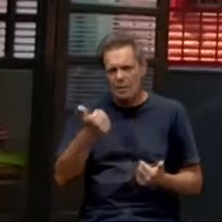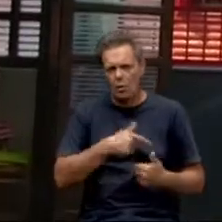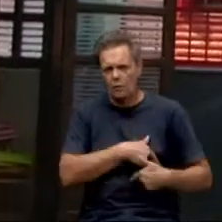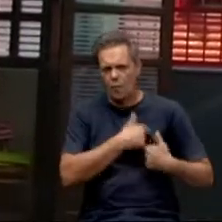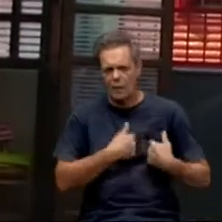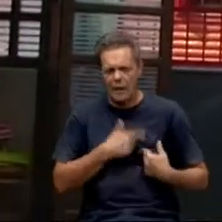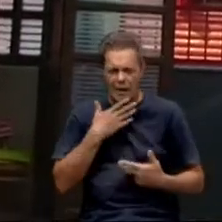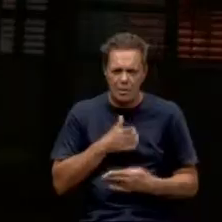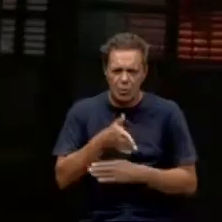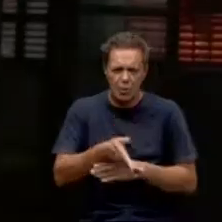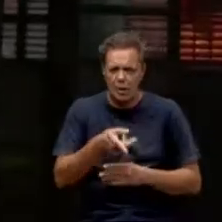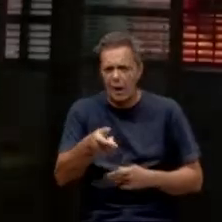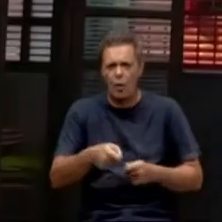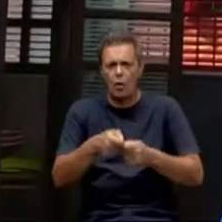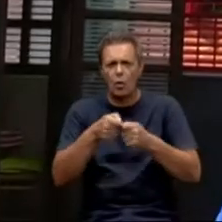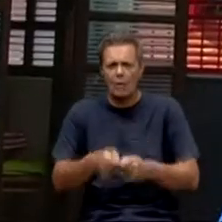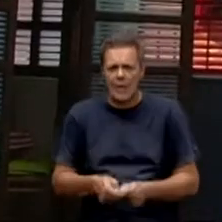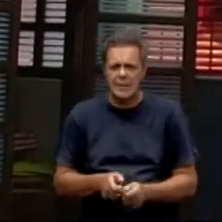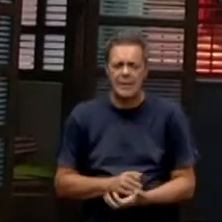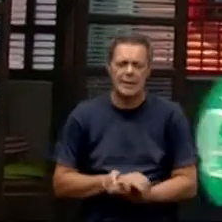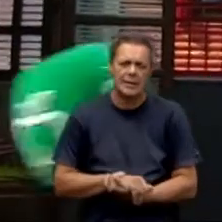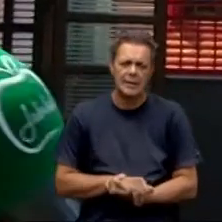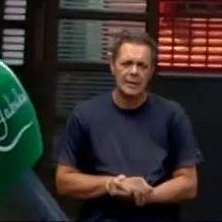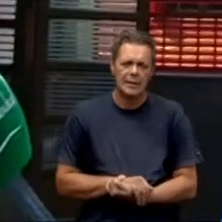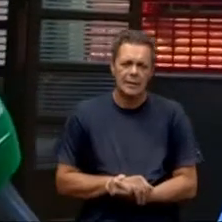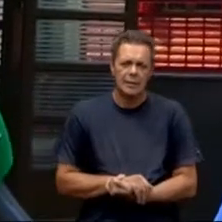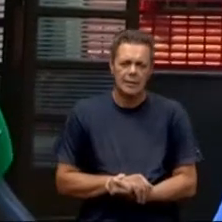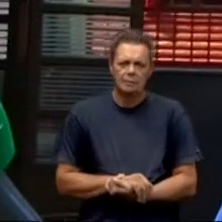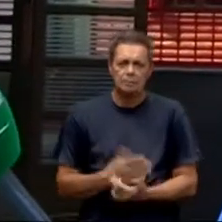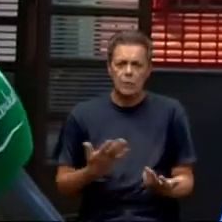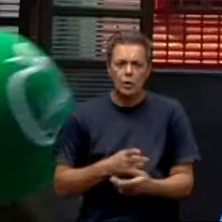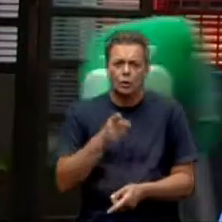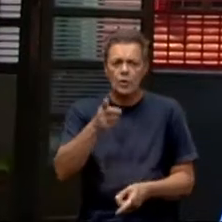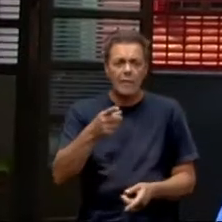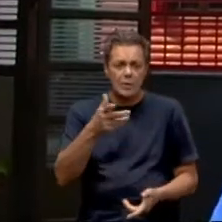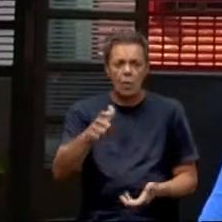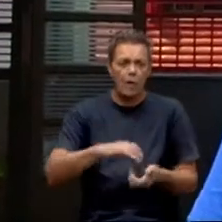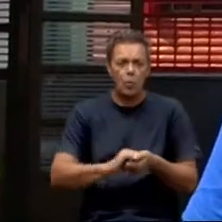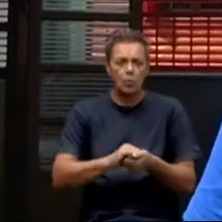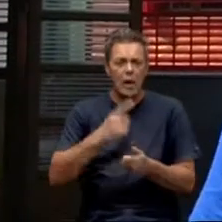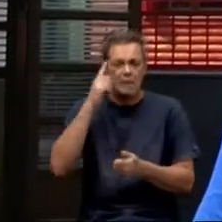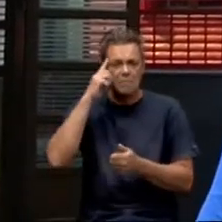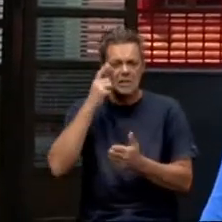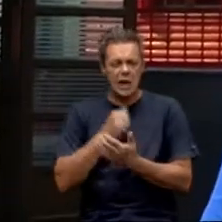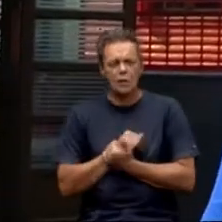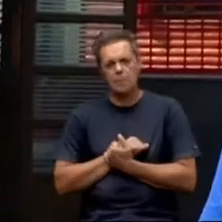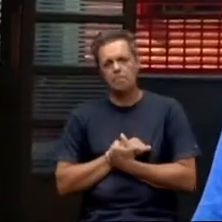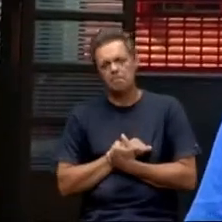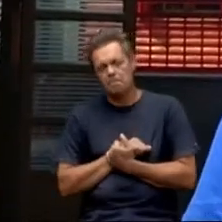sudionika na ovoj konvenciji od udruge Kresnica. Evo, što za vas ova udruga znači? Pa udruga